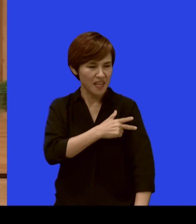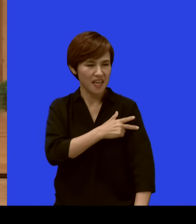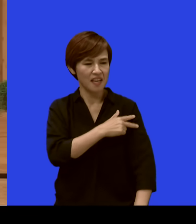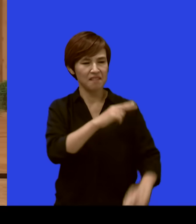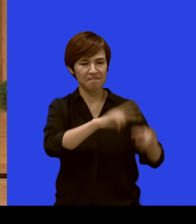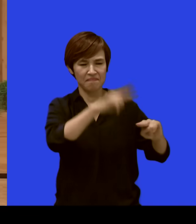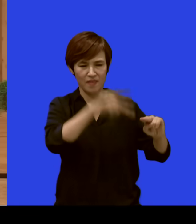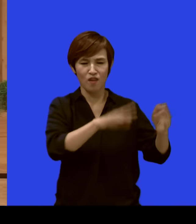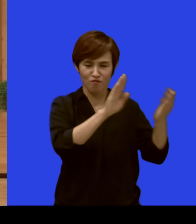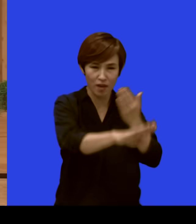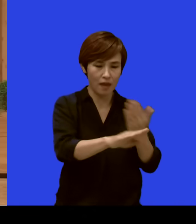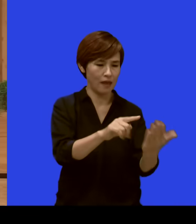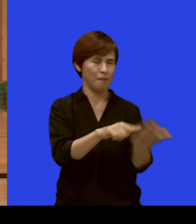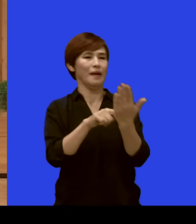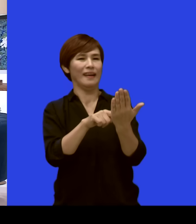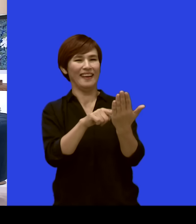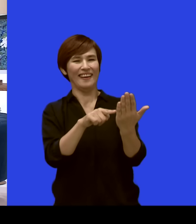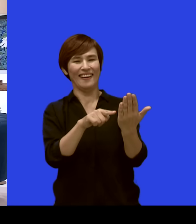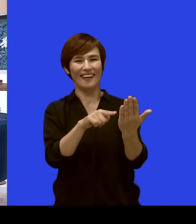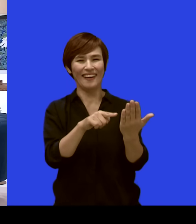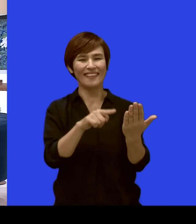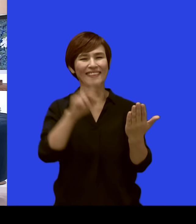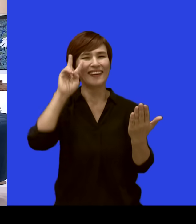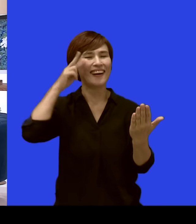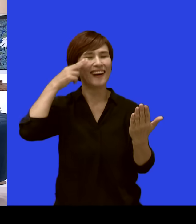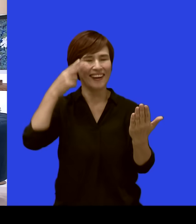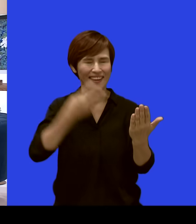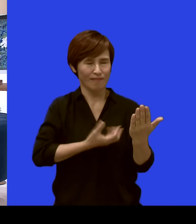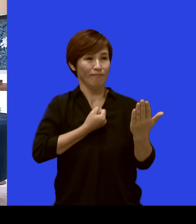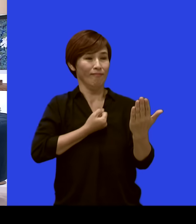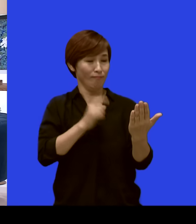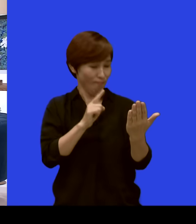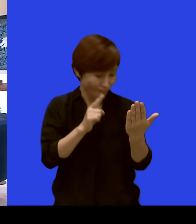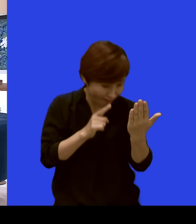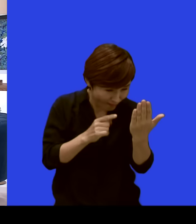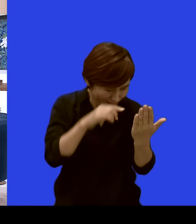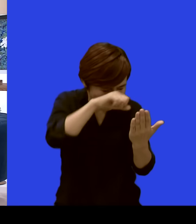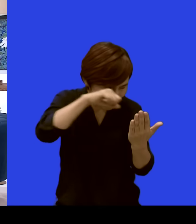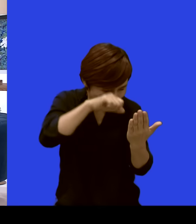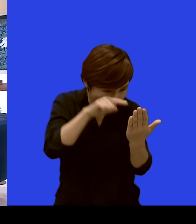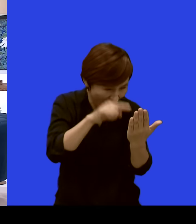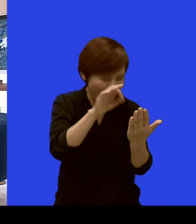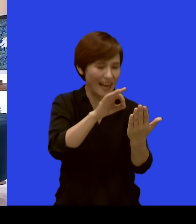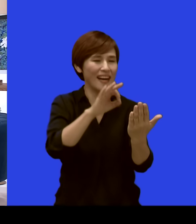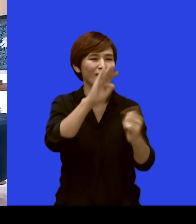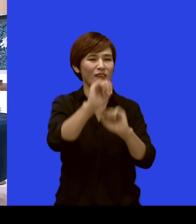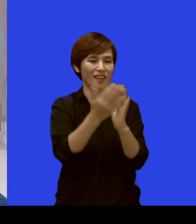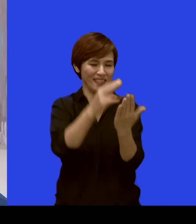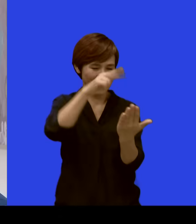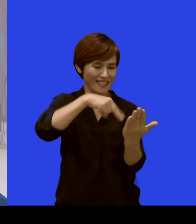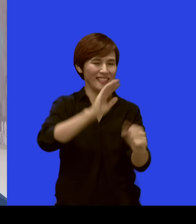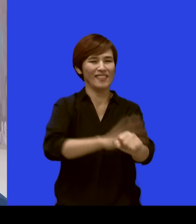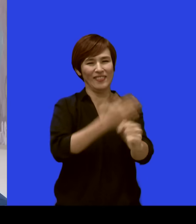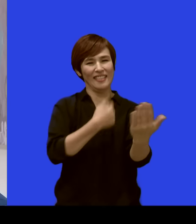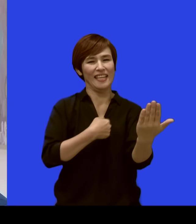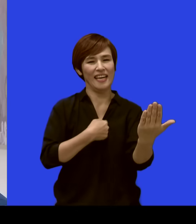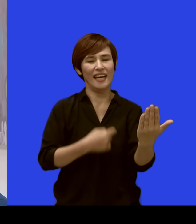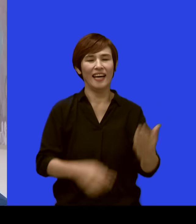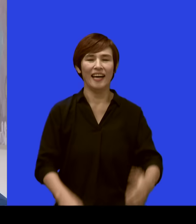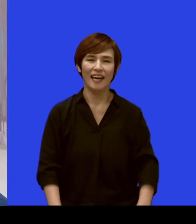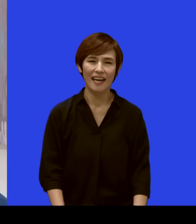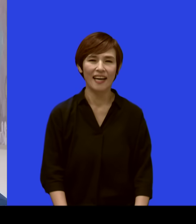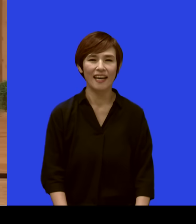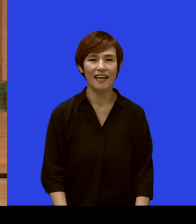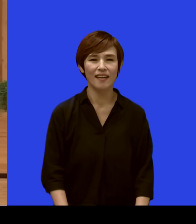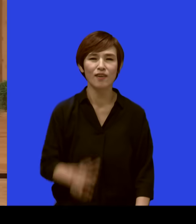후에 이렇게 읽혔어요. 그래서 제가 깜짝 놀라가지고 그럴 리가 없는데 보니까 이제 성경을 잘못 읽은 거죠. 그러고 나서 이제 제가 이제